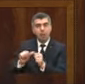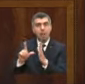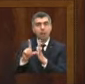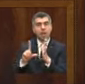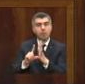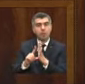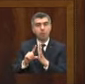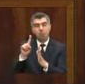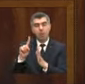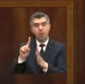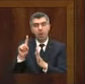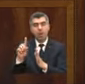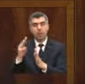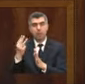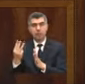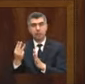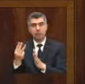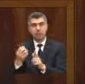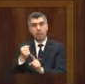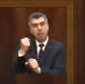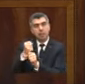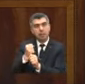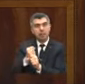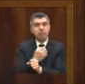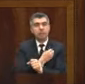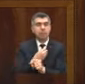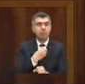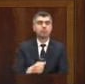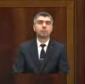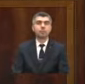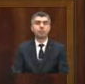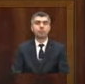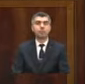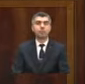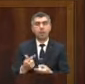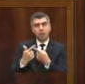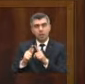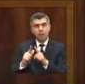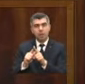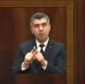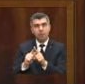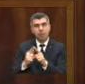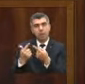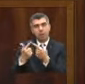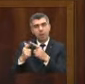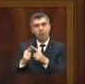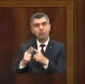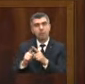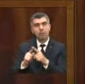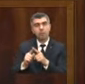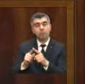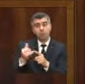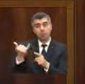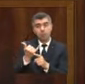131 المتعلق بمزاولة مهنة الطب، واللي عنده مجموعة من الأهداف اللي في مقدمتها تحفيز